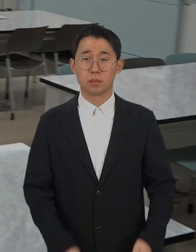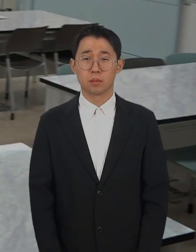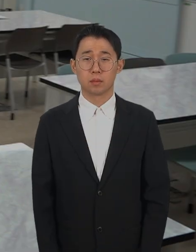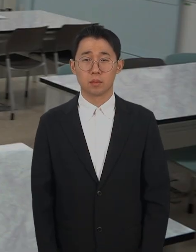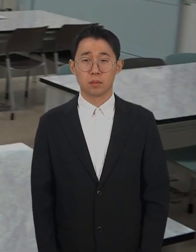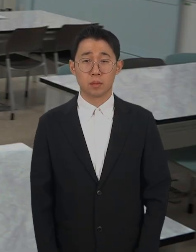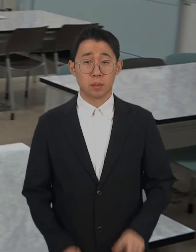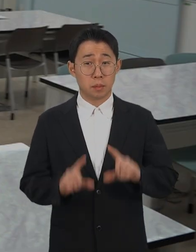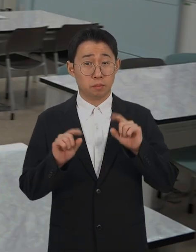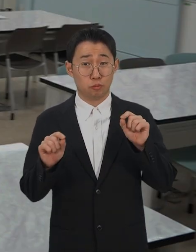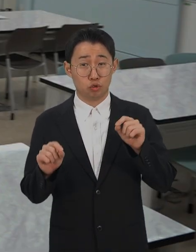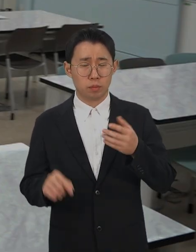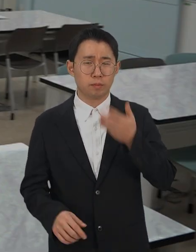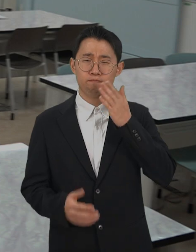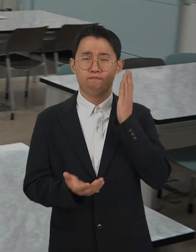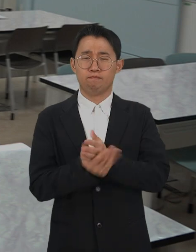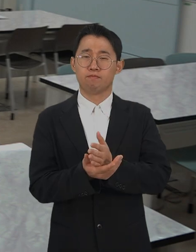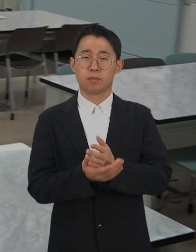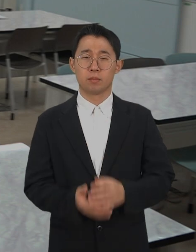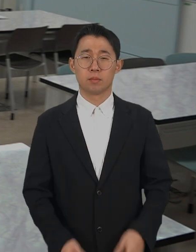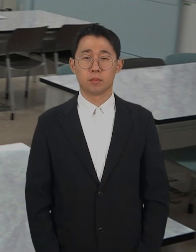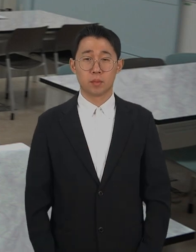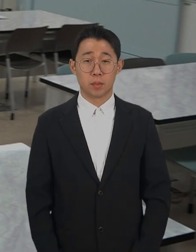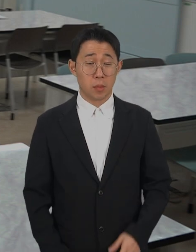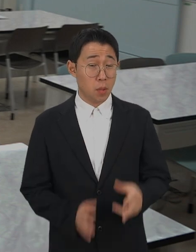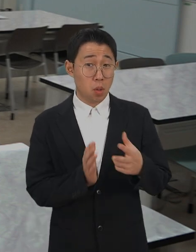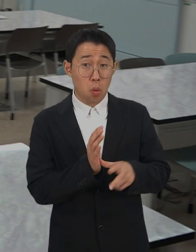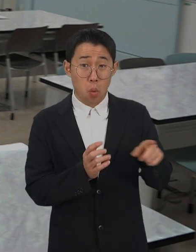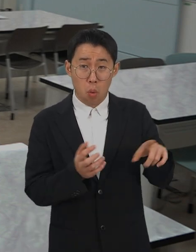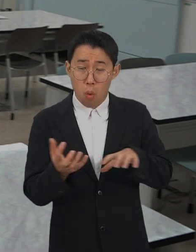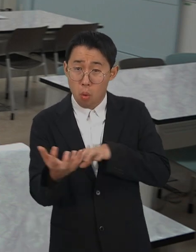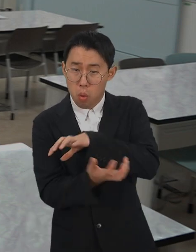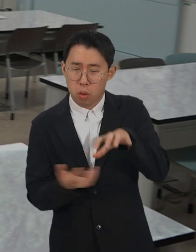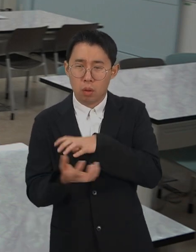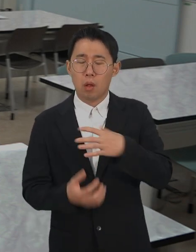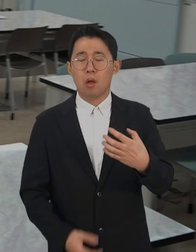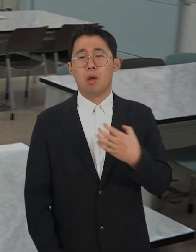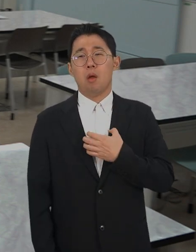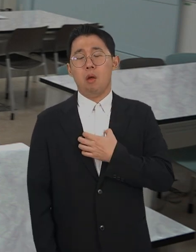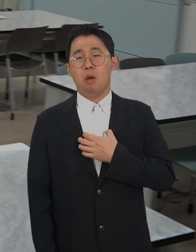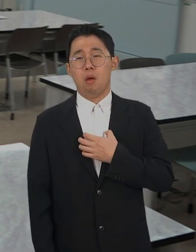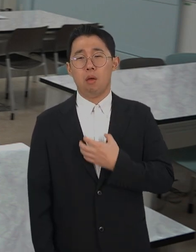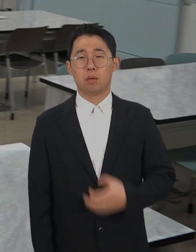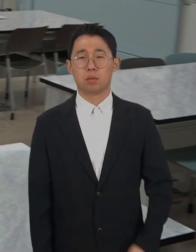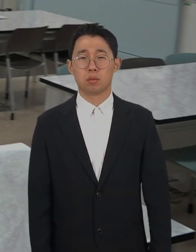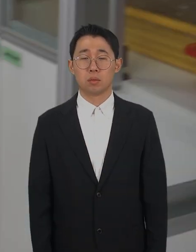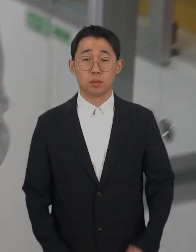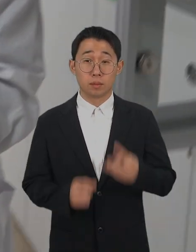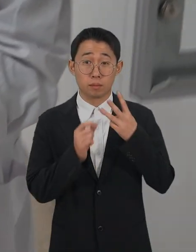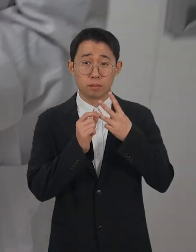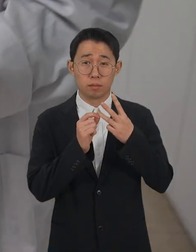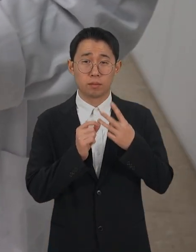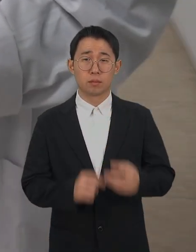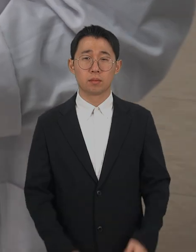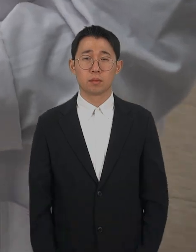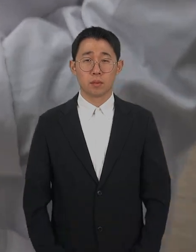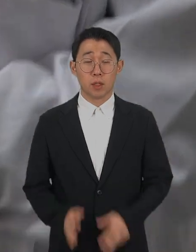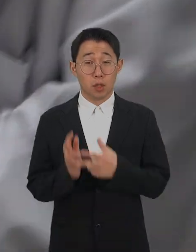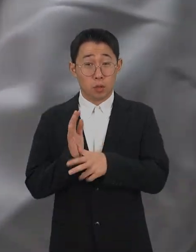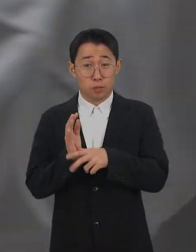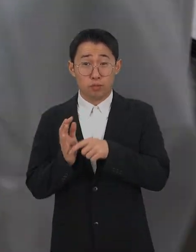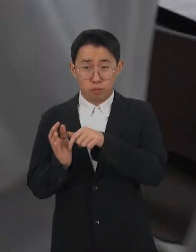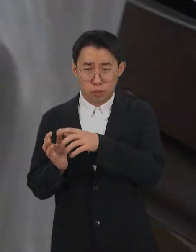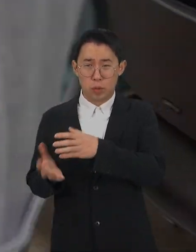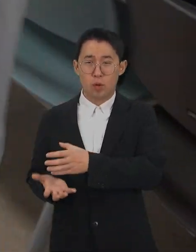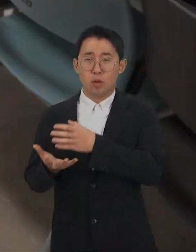번째, 음식물을 먹으면 안 돼요. 실험 재료가 섞이면 위험할 수 있거든요. 세 번째,